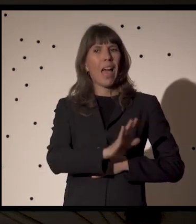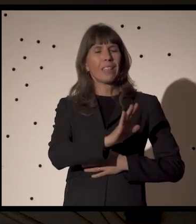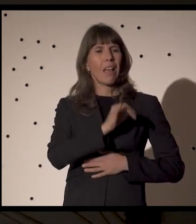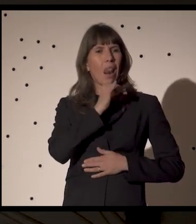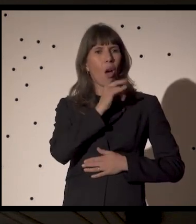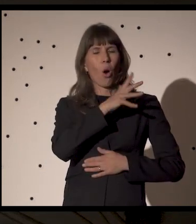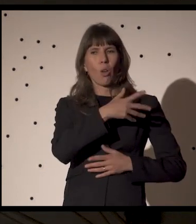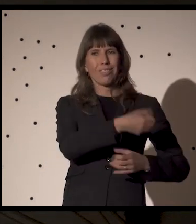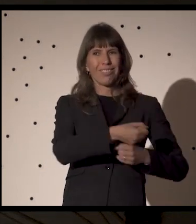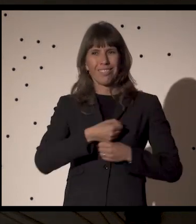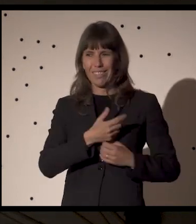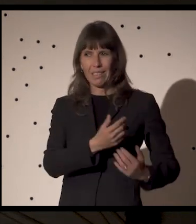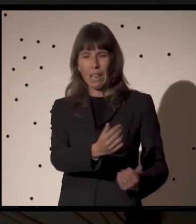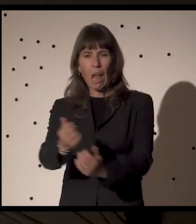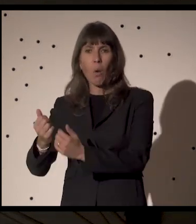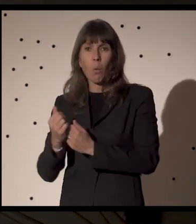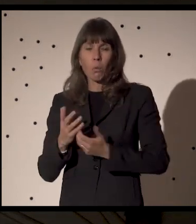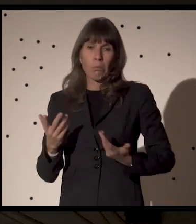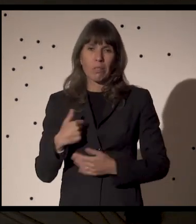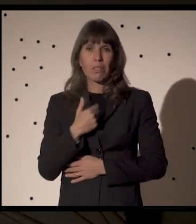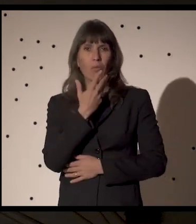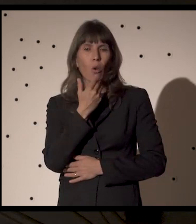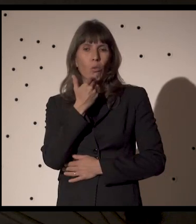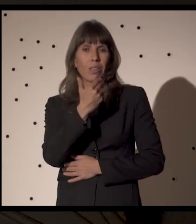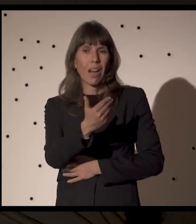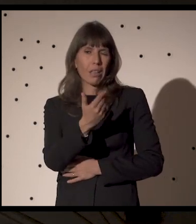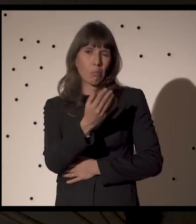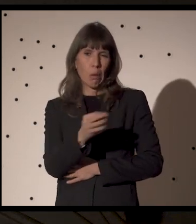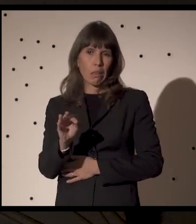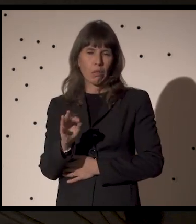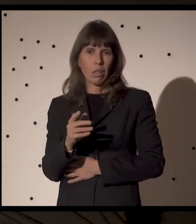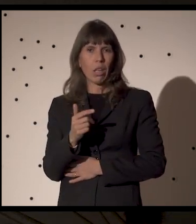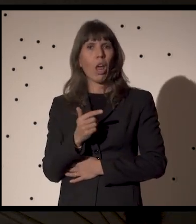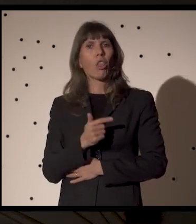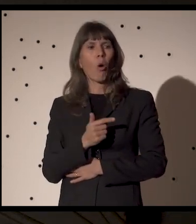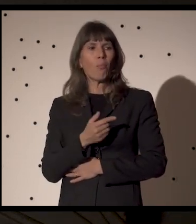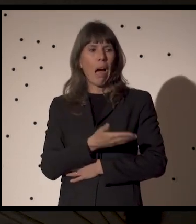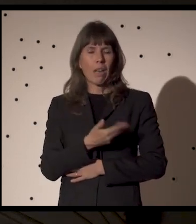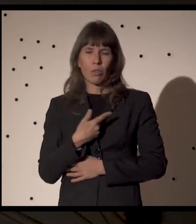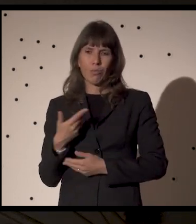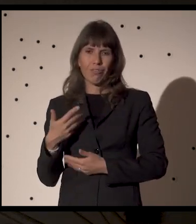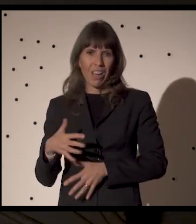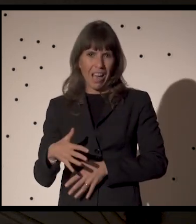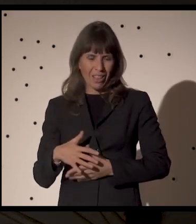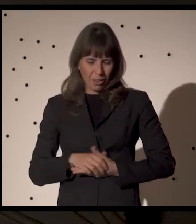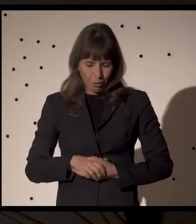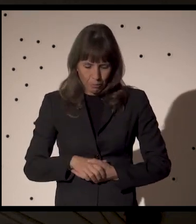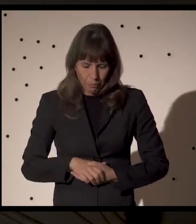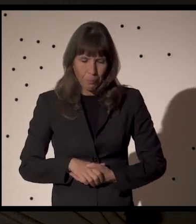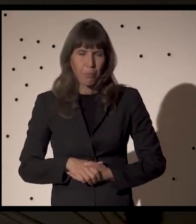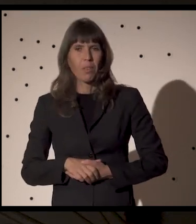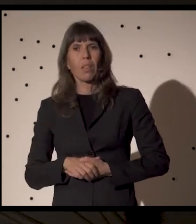vorrei fare un ringraziamento particolare Tommaso l'ha già fatto però oltre